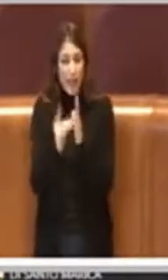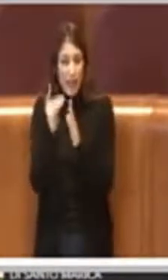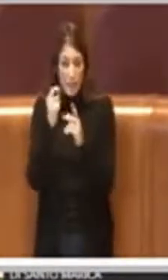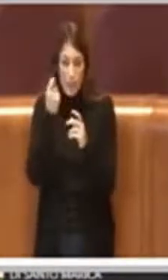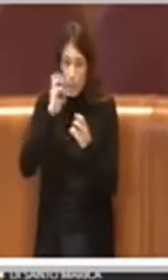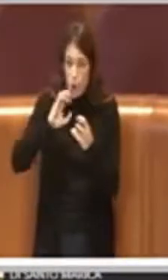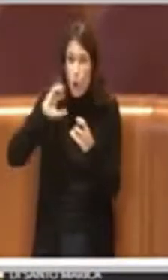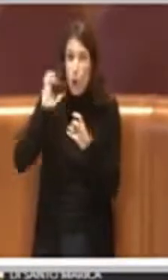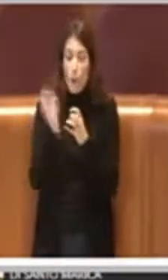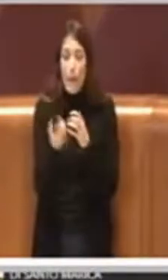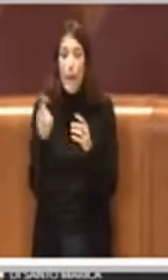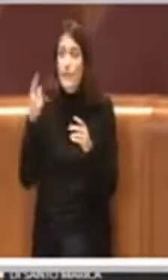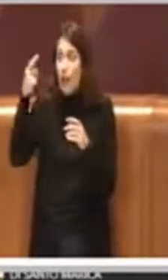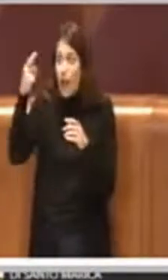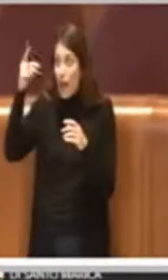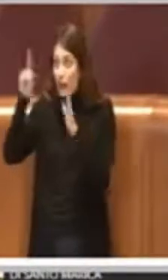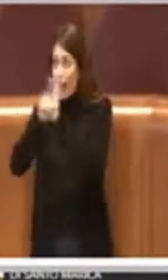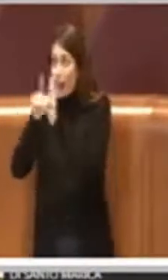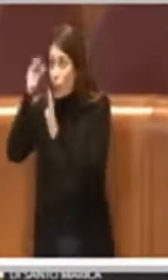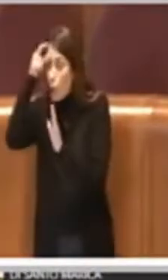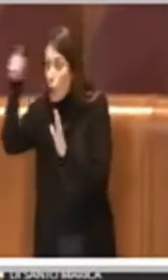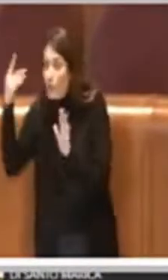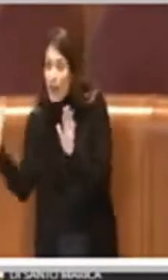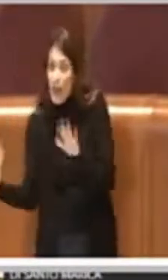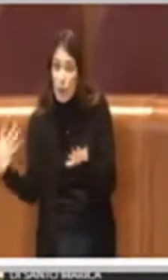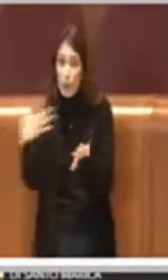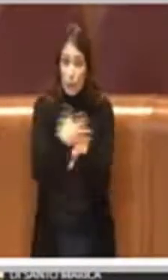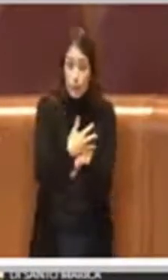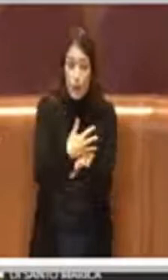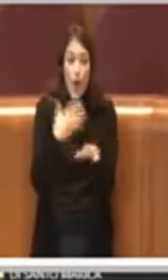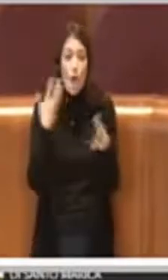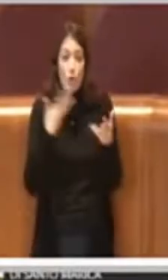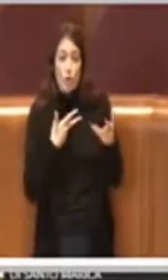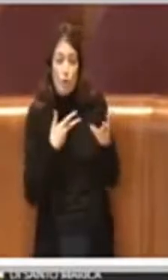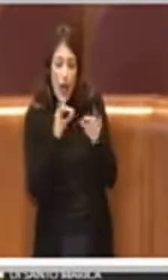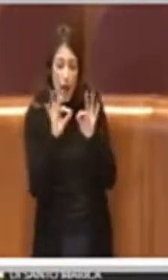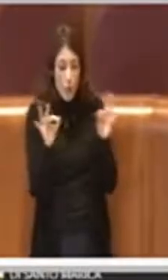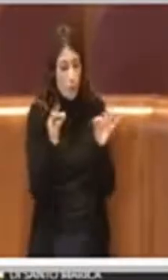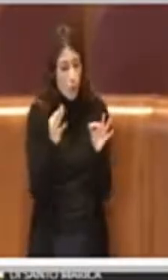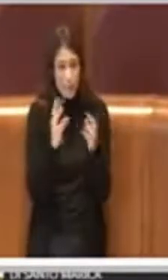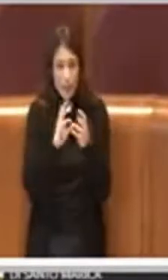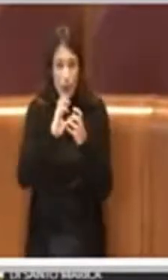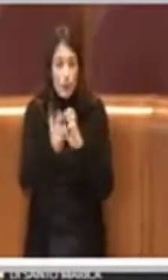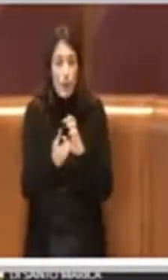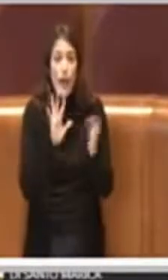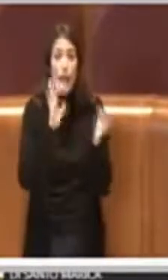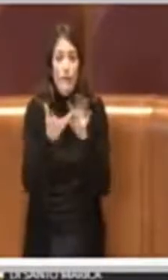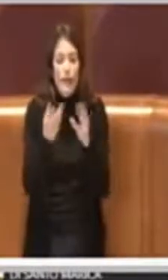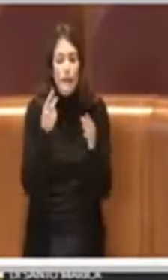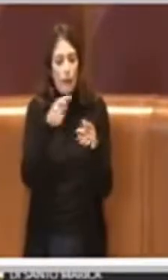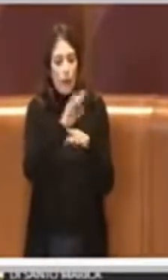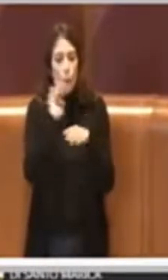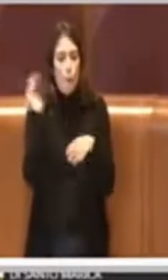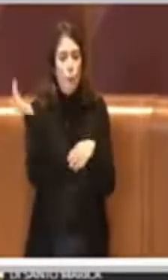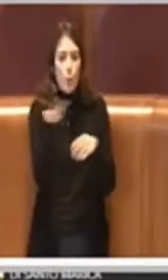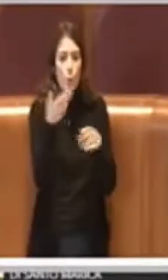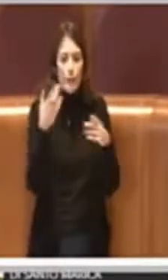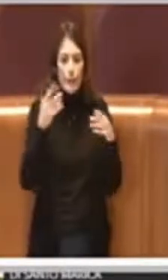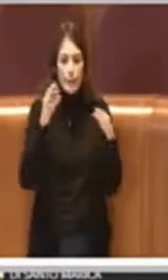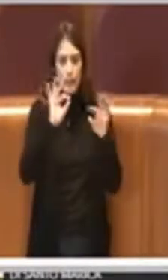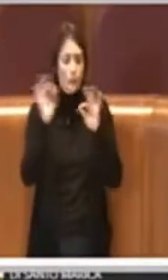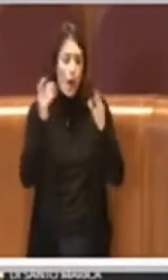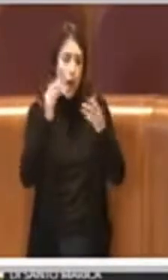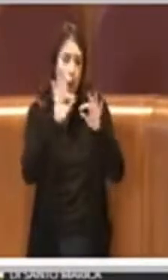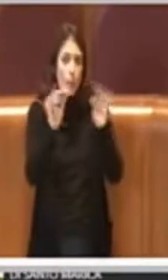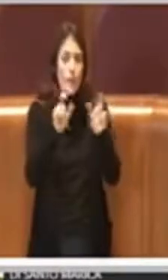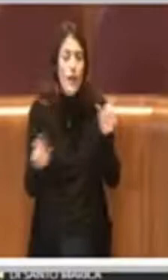essendo intervenuto un decreto governativo e essendoci sì degli elementi di criticità, ci sono stati pareri negativi e è iniziata